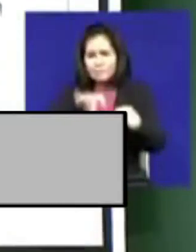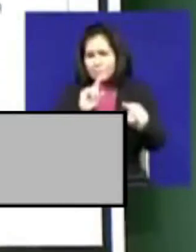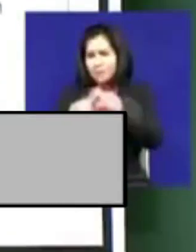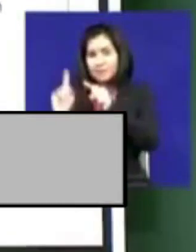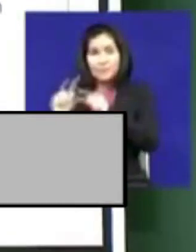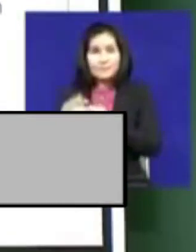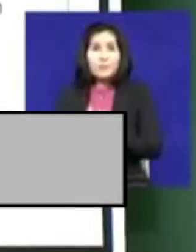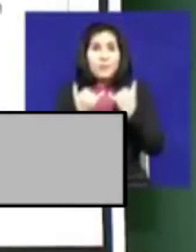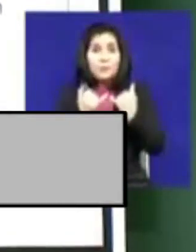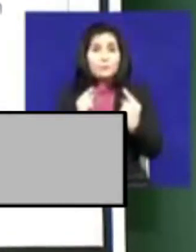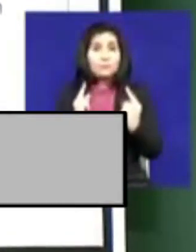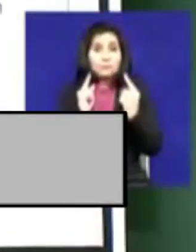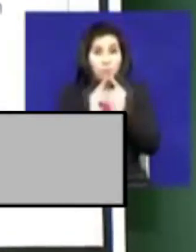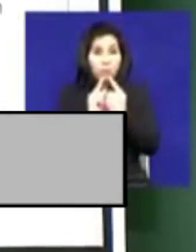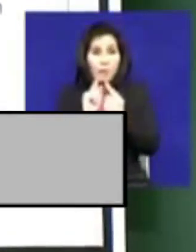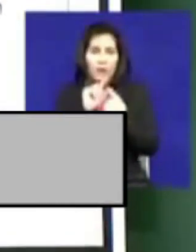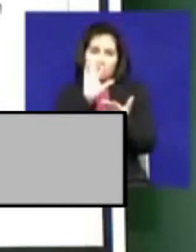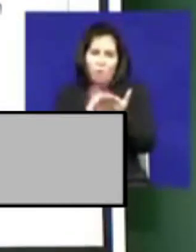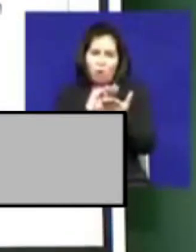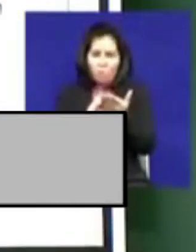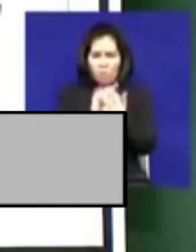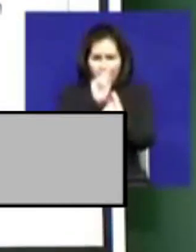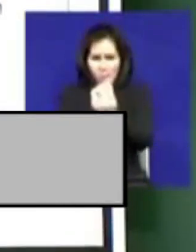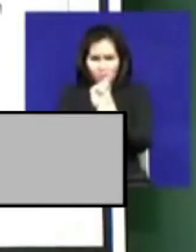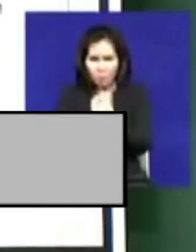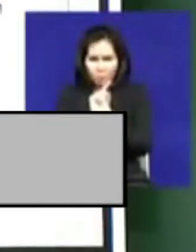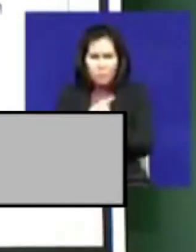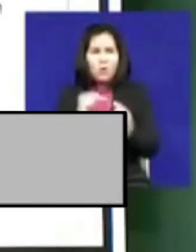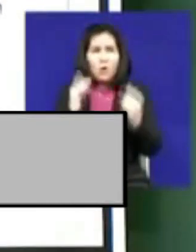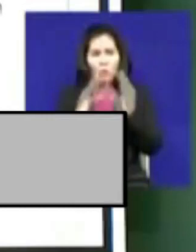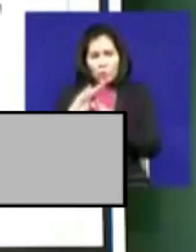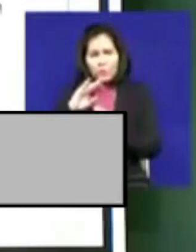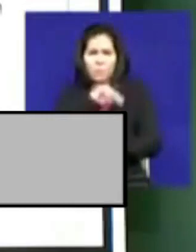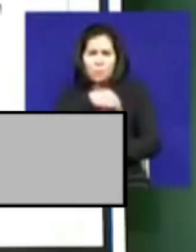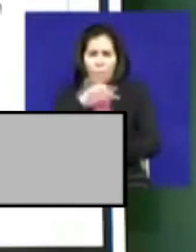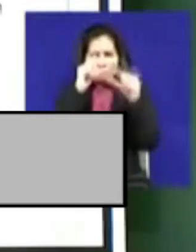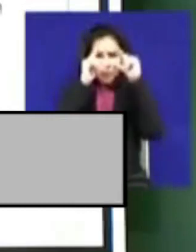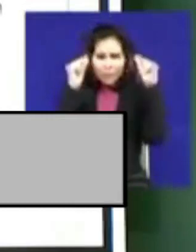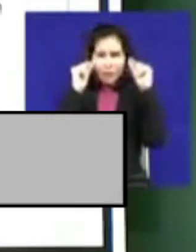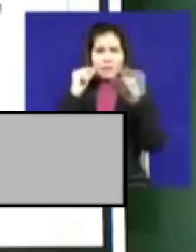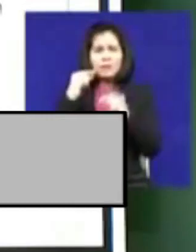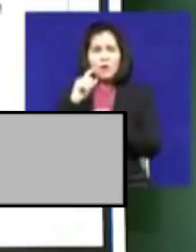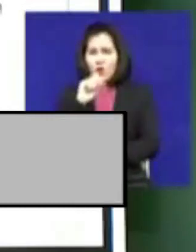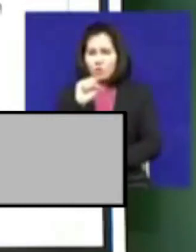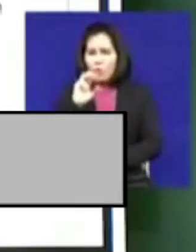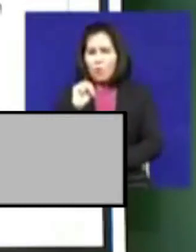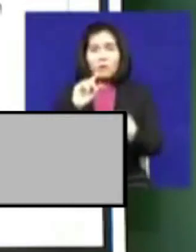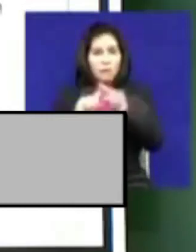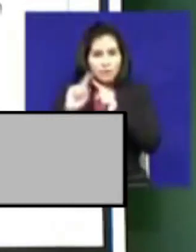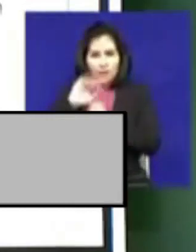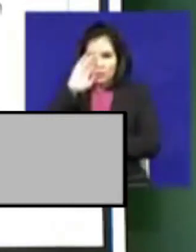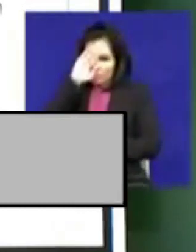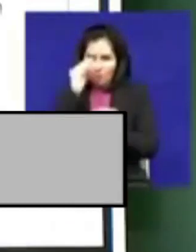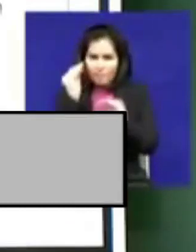บนะครับการรายงานอย่างต่อเนื่องของบุคลากรทางการแพทย์และสาธารณสุขนะครับที่มีการติดเชื้อ